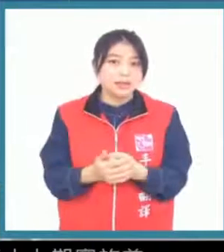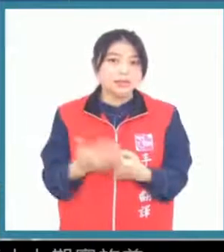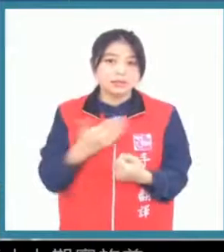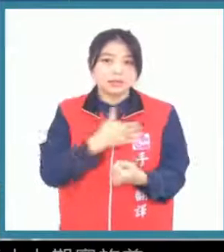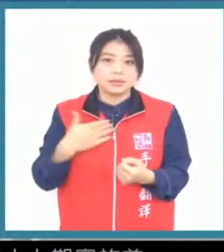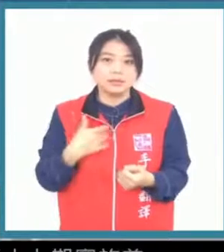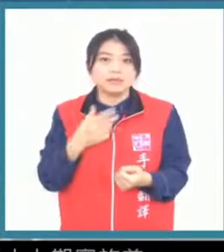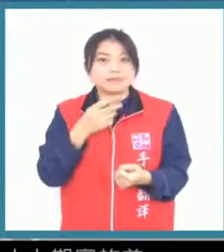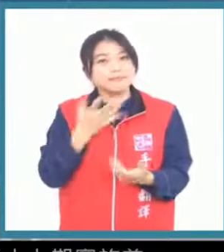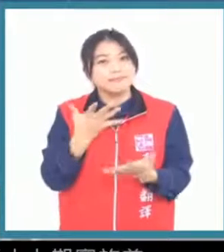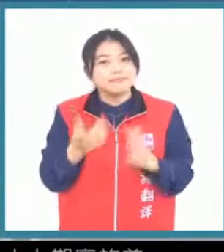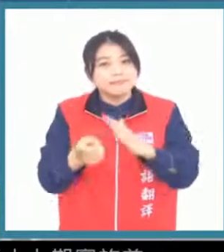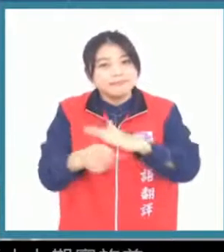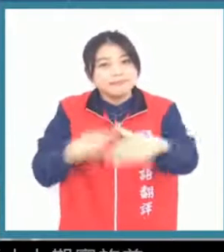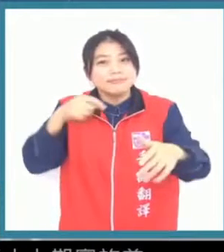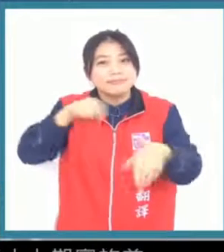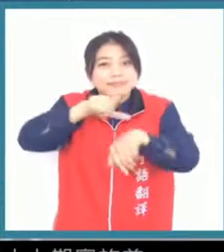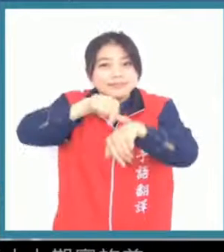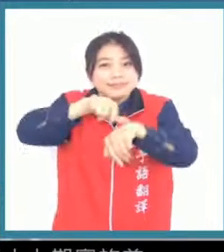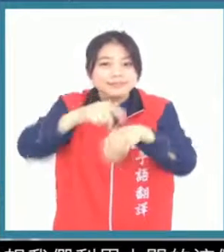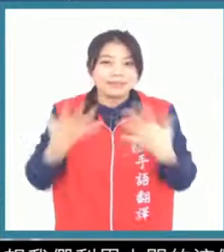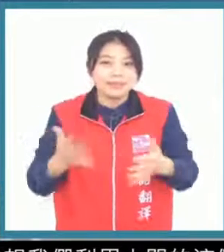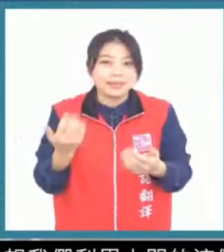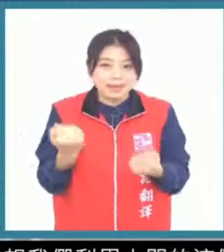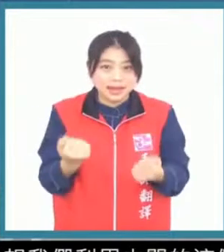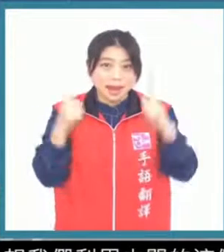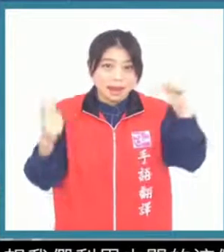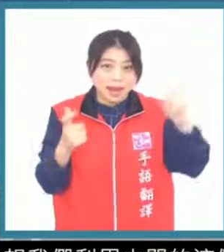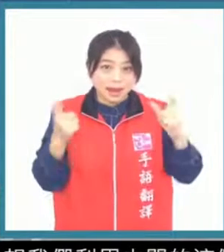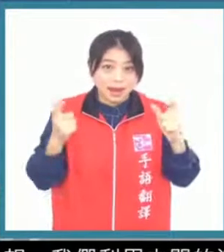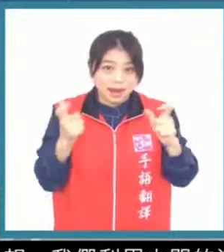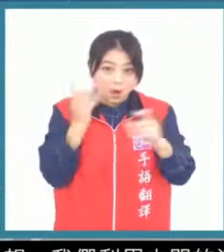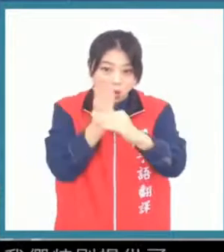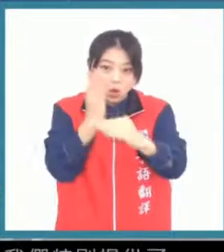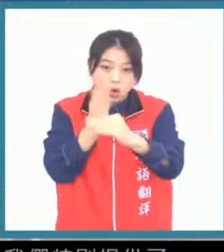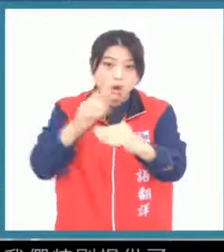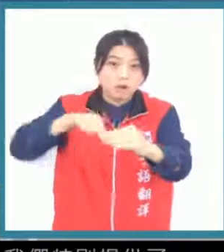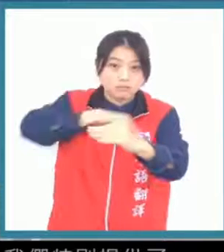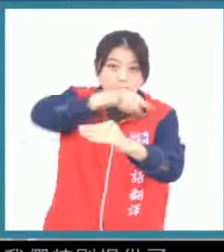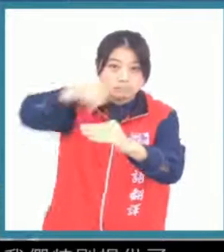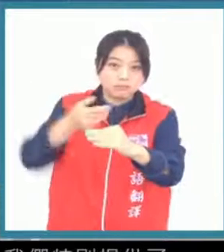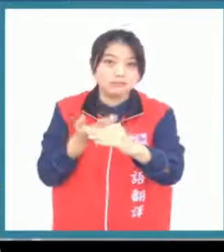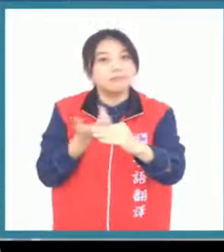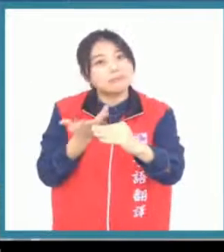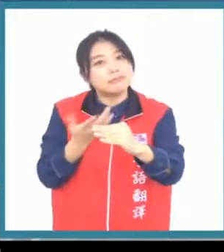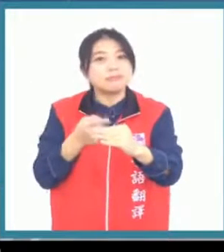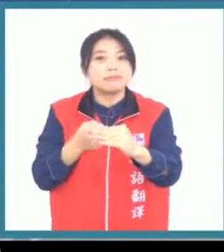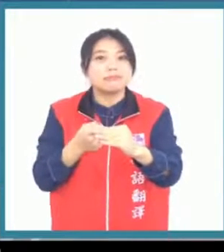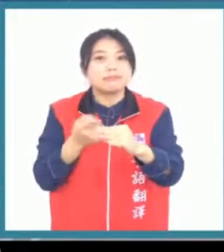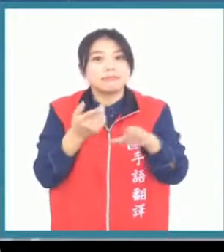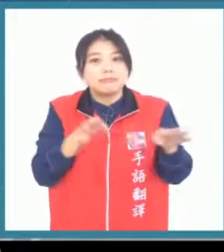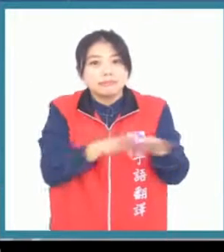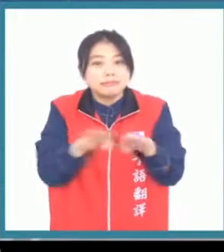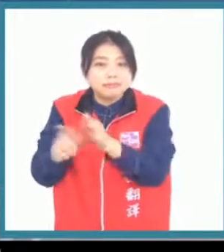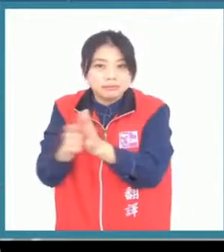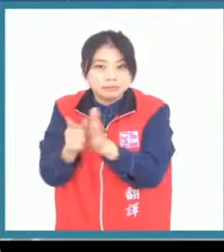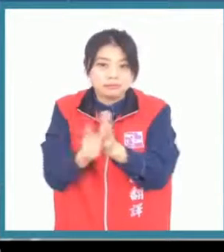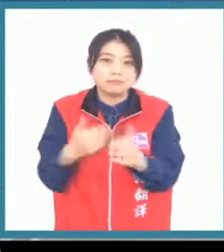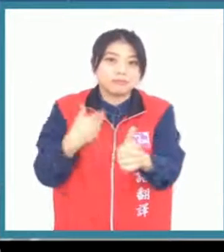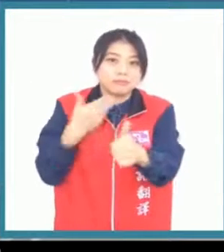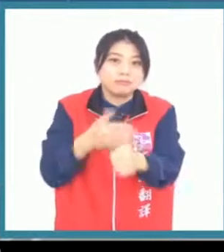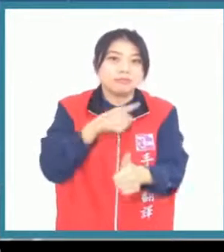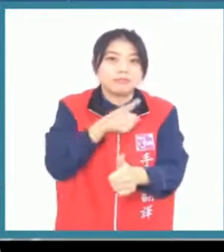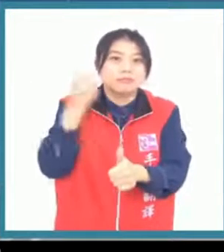的前跟后，我们特别提供了这个一天的莫德纳专案接种，以